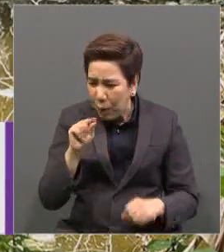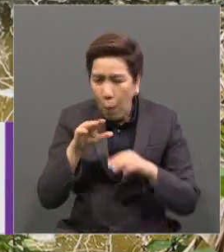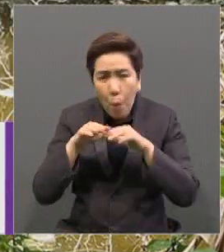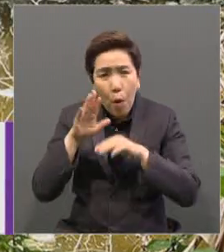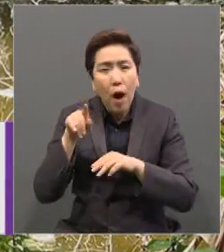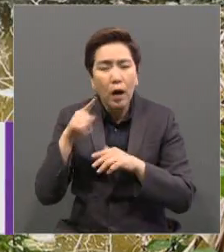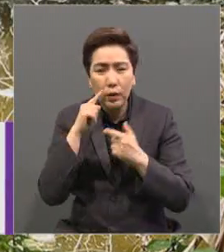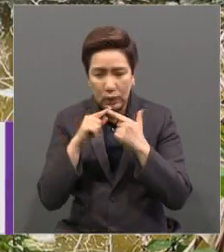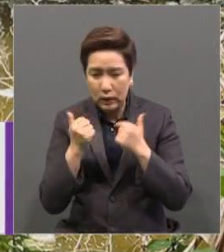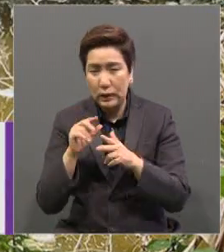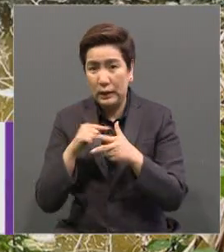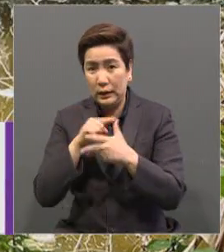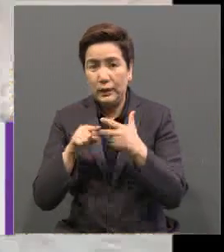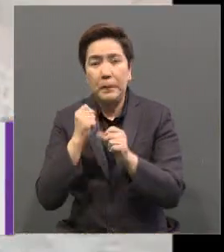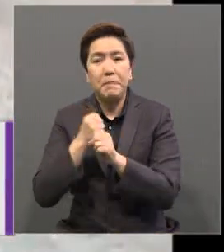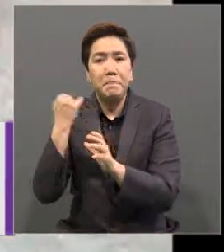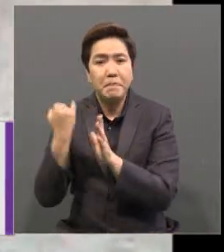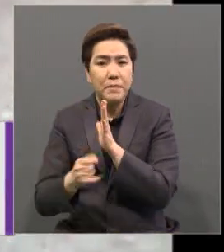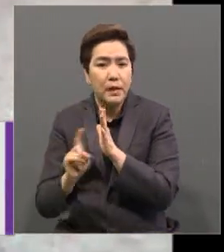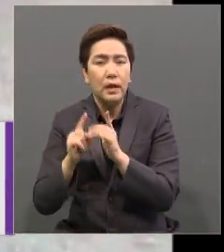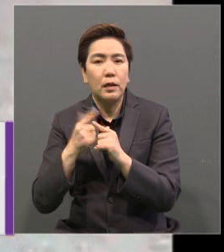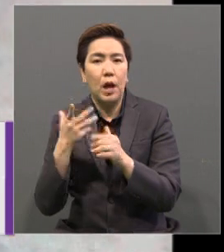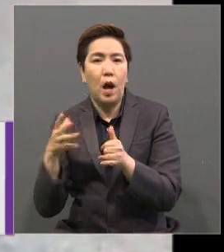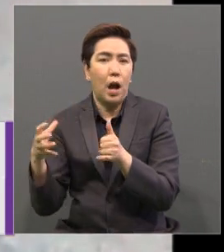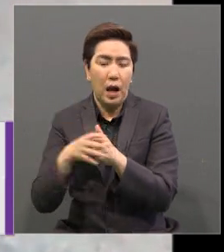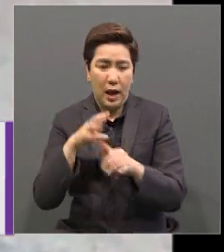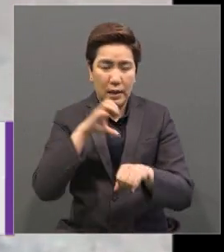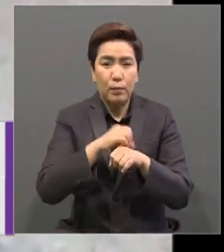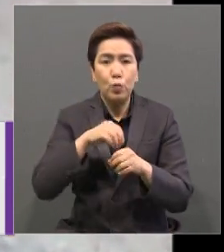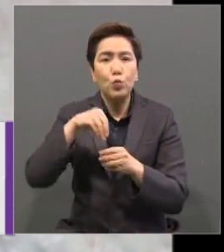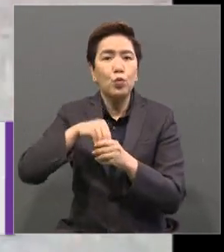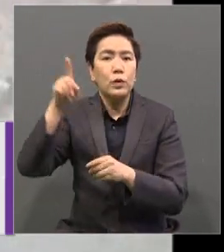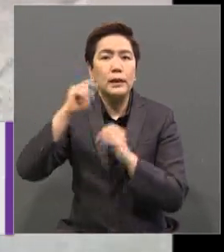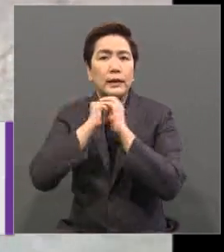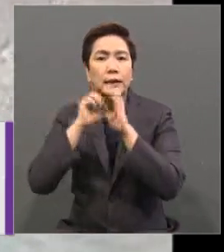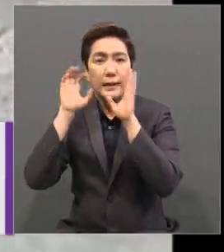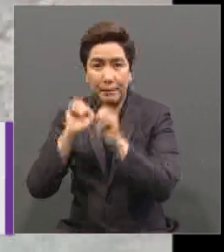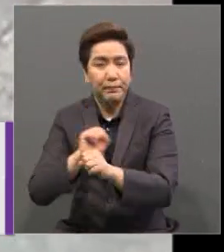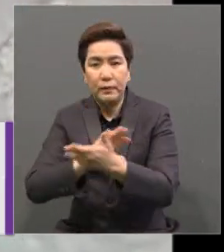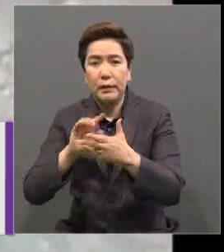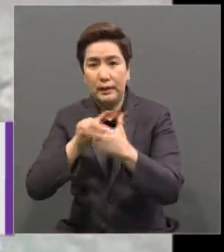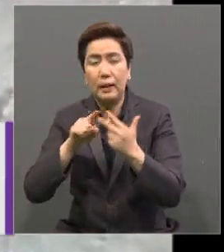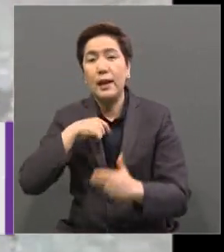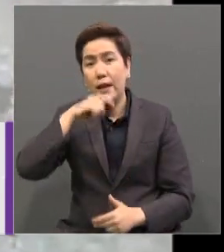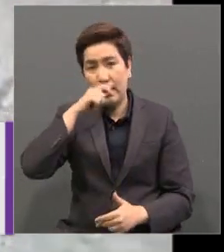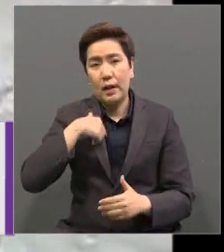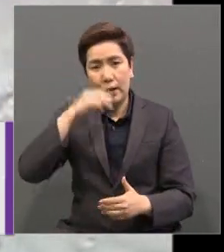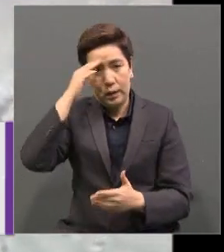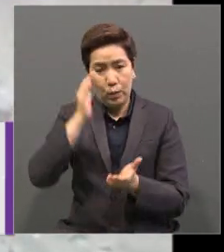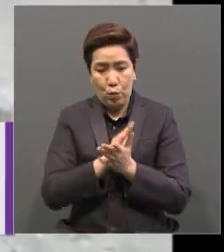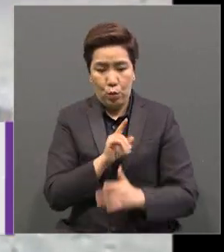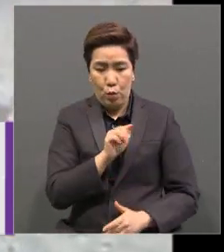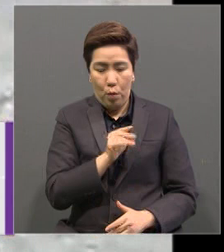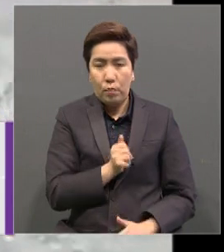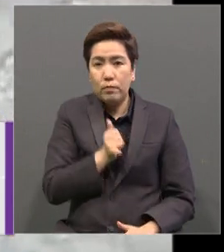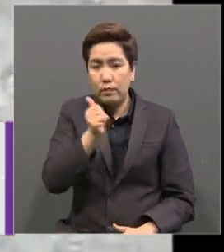เลยนะคะทั้งหมดเนี่ยเป็นผู้ต้องหาในคดีโดยควบคุมตัวที่มณฑลเหอเป่ยประเทศจีนแล้วทางไทยเราก็ส่งตำรวจตม.เนี่ยเดิน